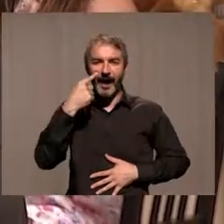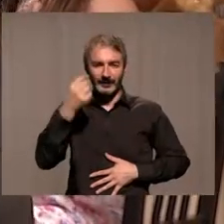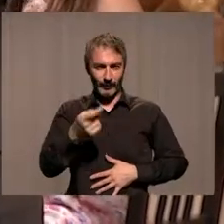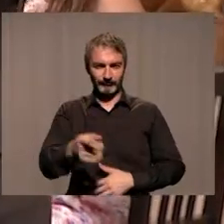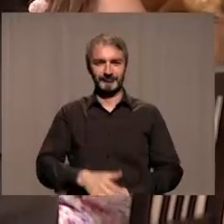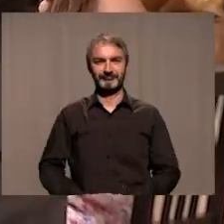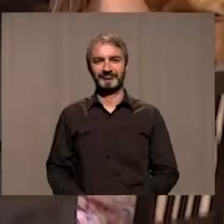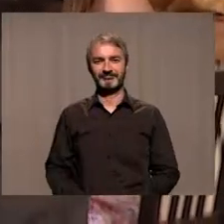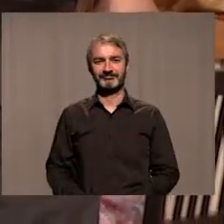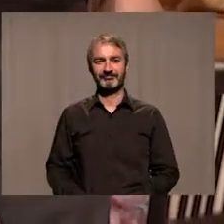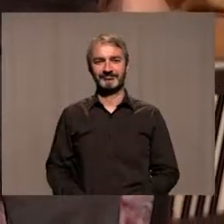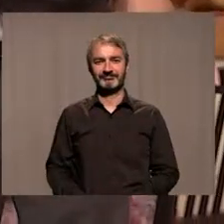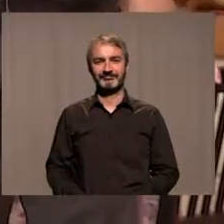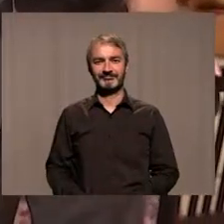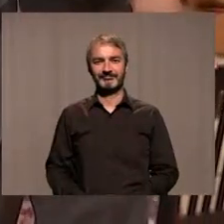representats.